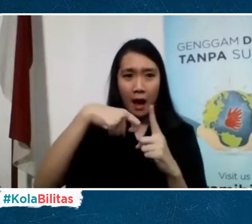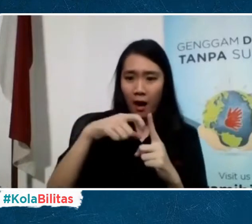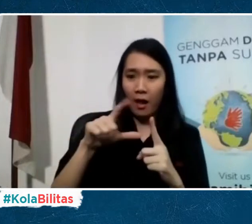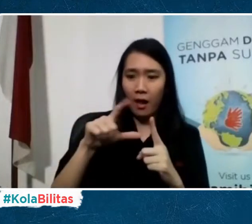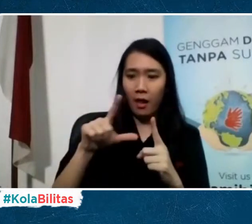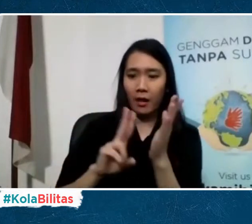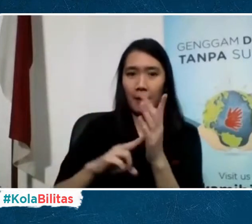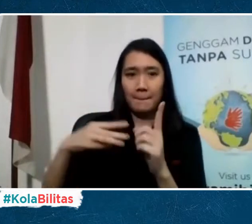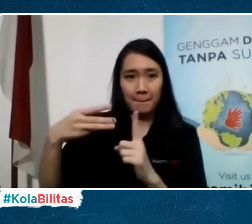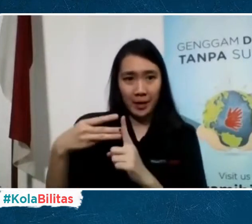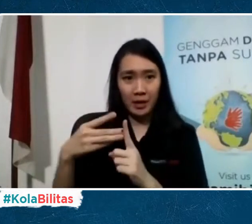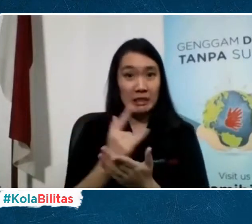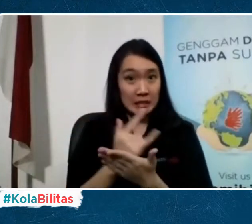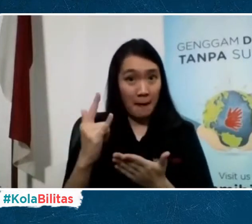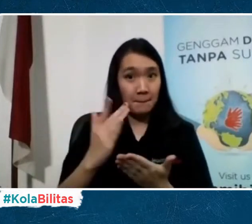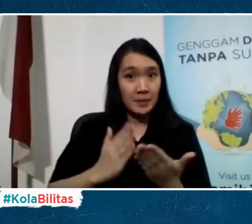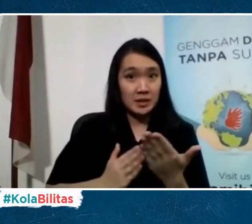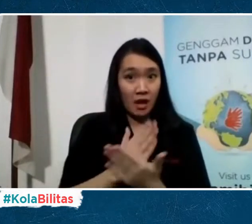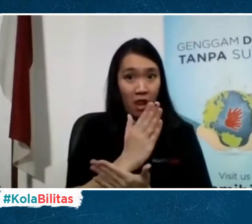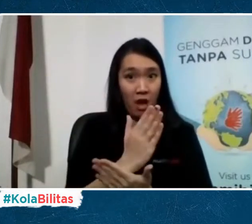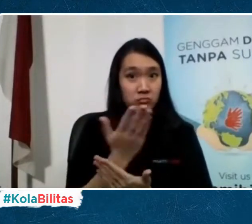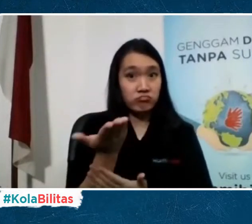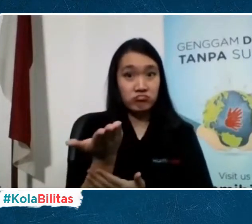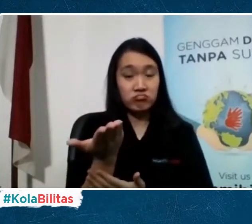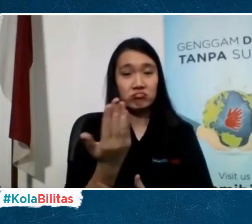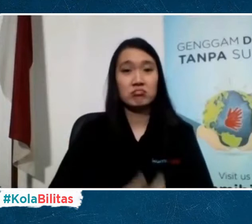kita sendiri-sendiri. Terima kasih.